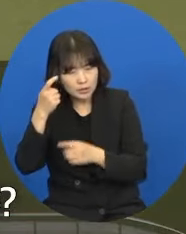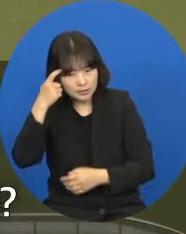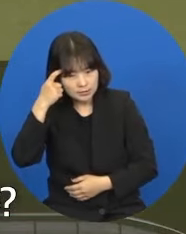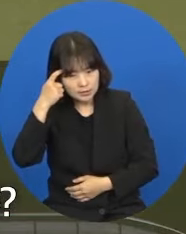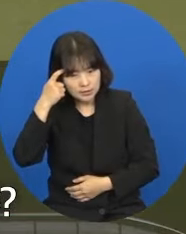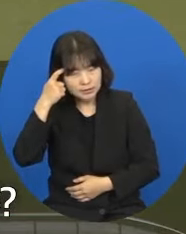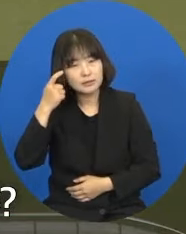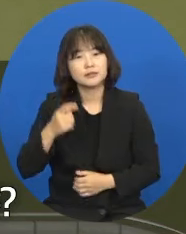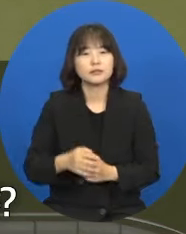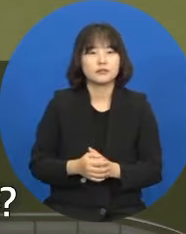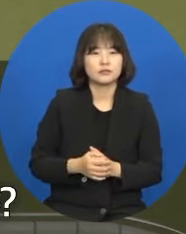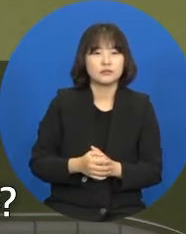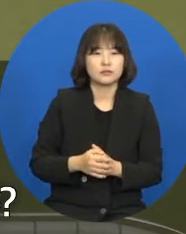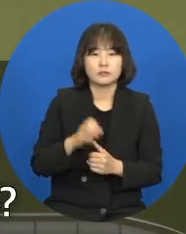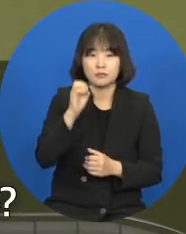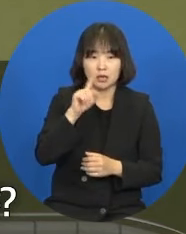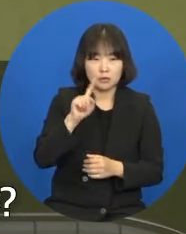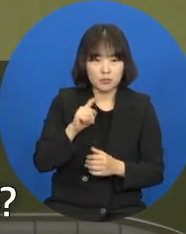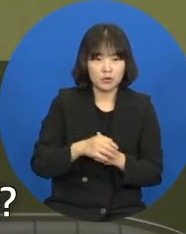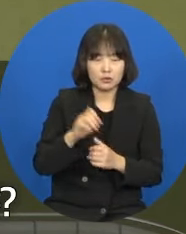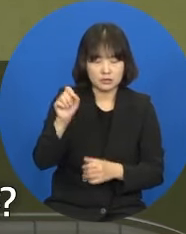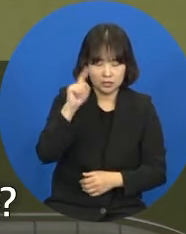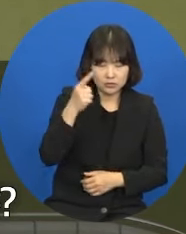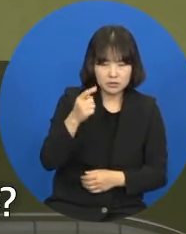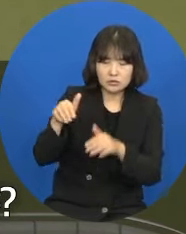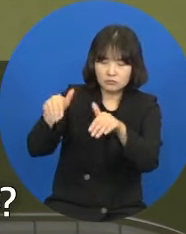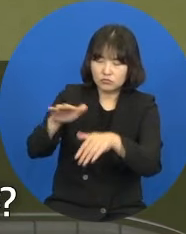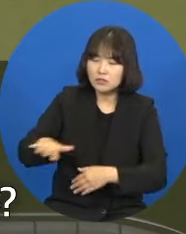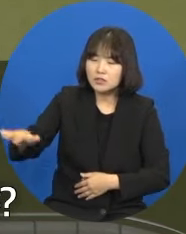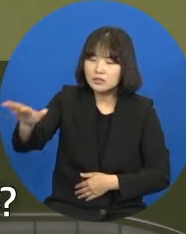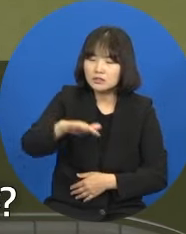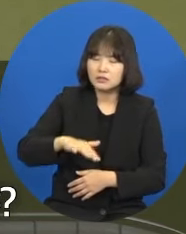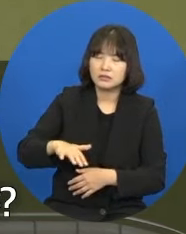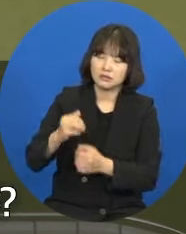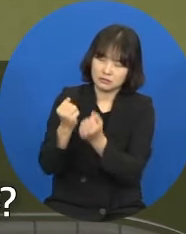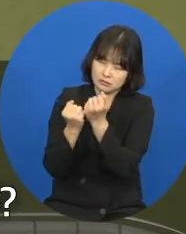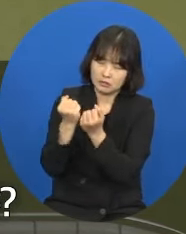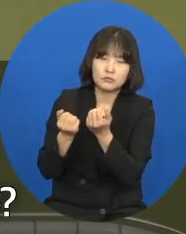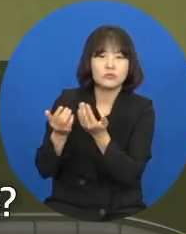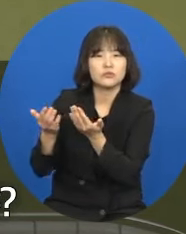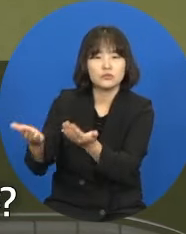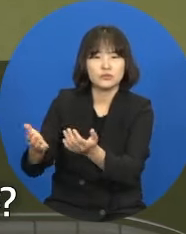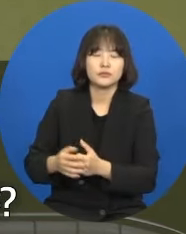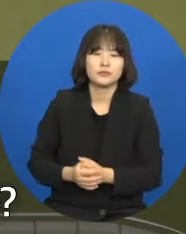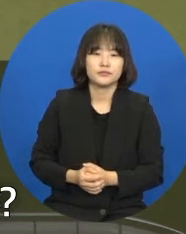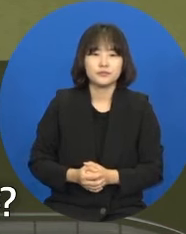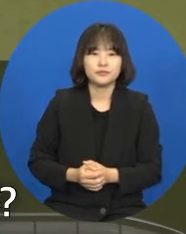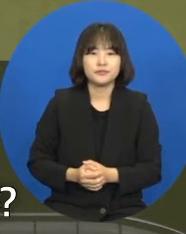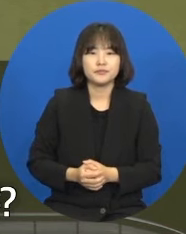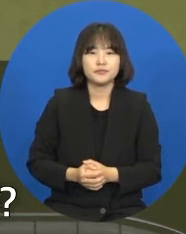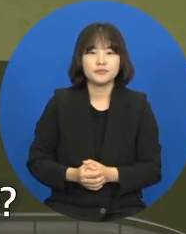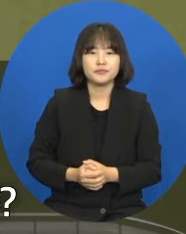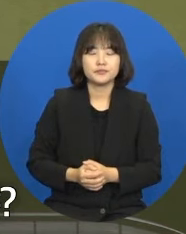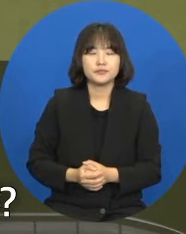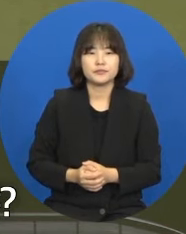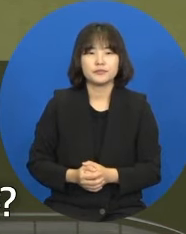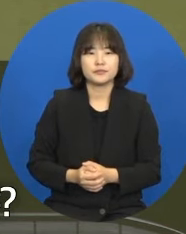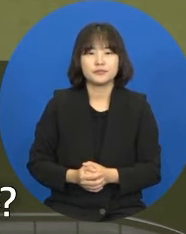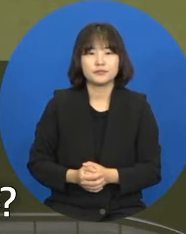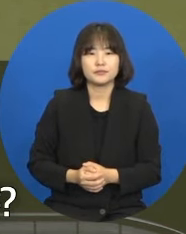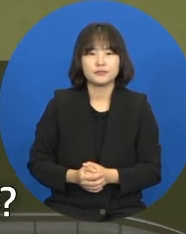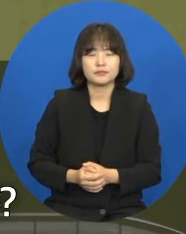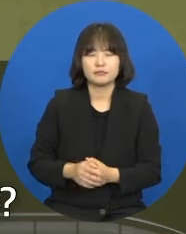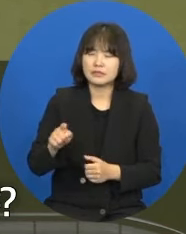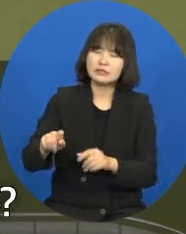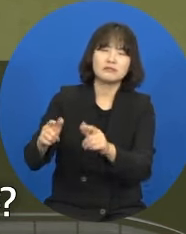합니다 다윗은 자기 부하들에게 타일렀다 명어로 보면 수 설득했다 얘들아